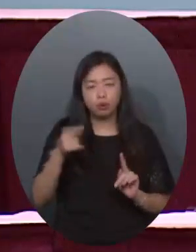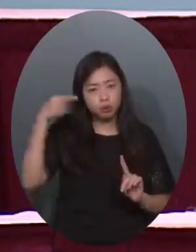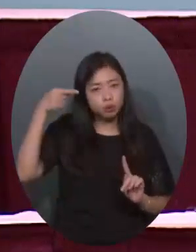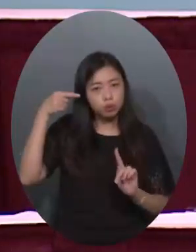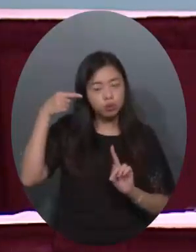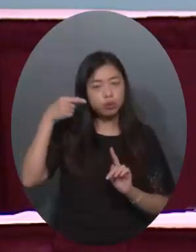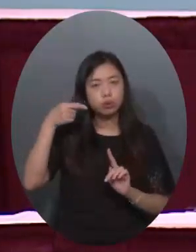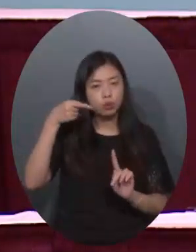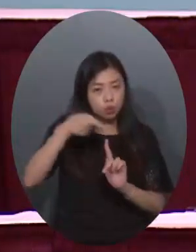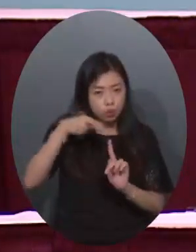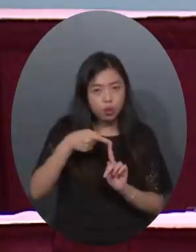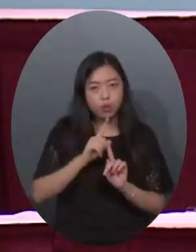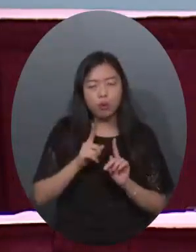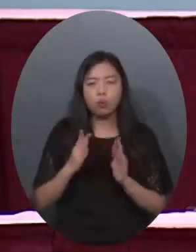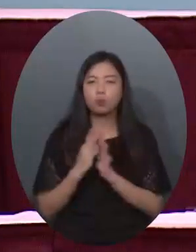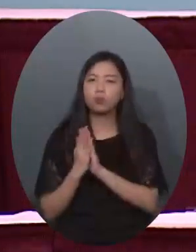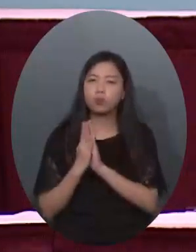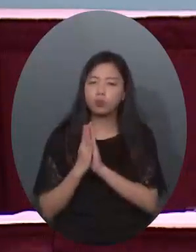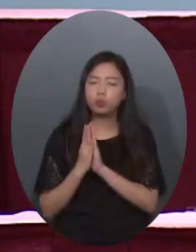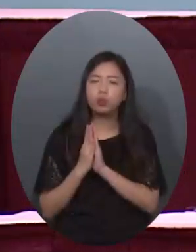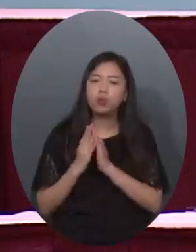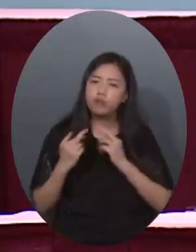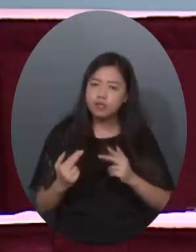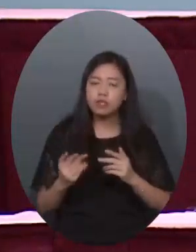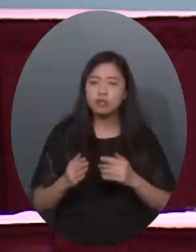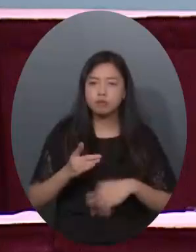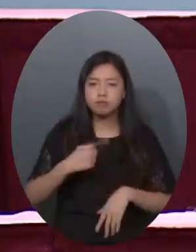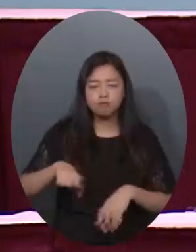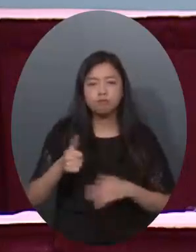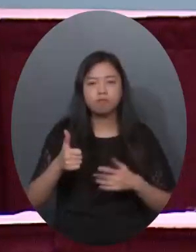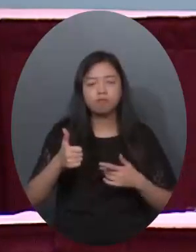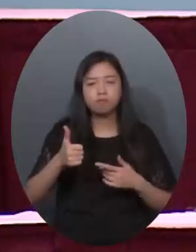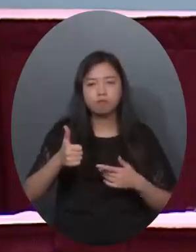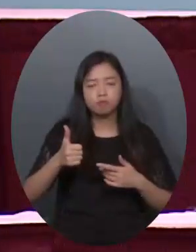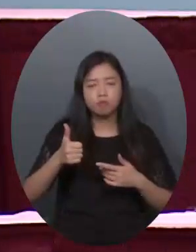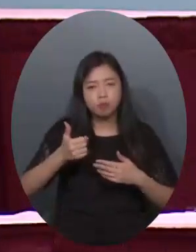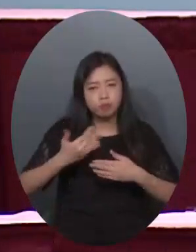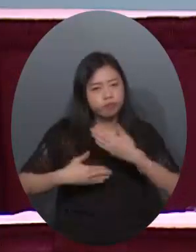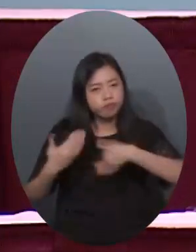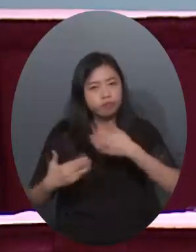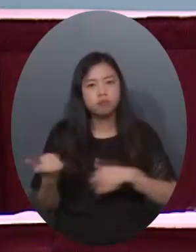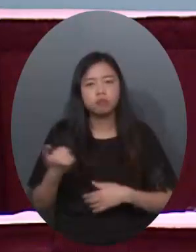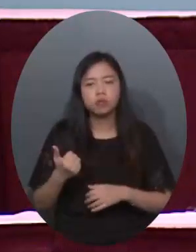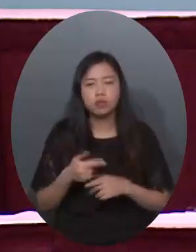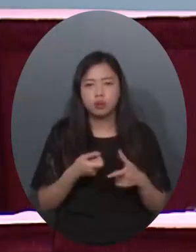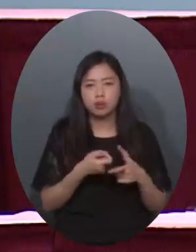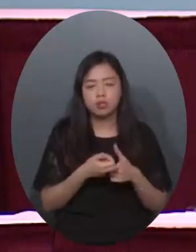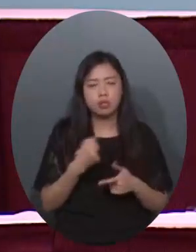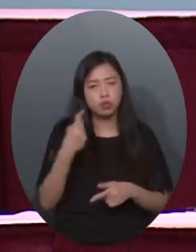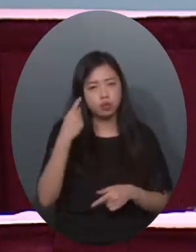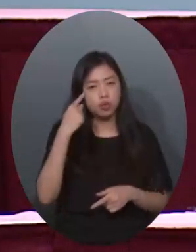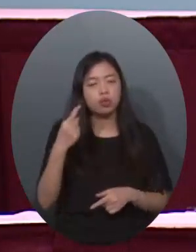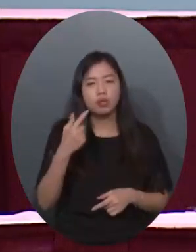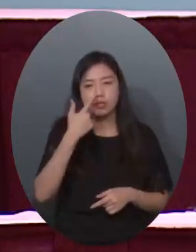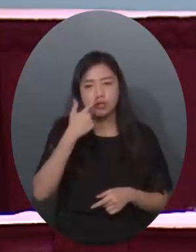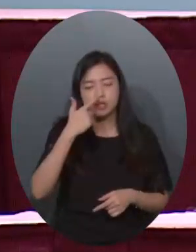間互動發展和成長。公司以城市先行為使命，透過全